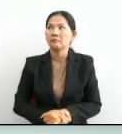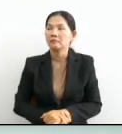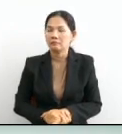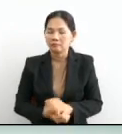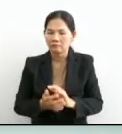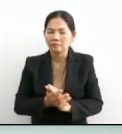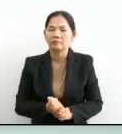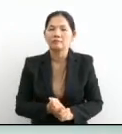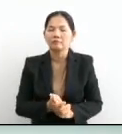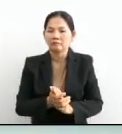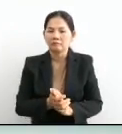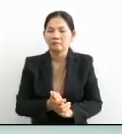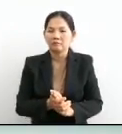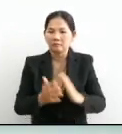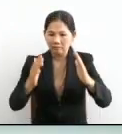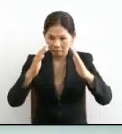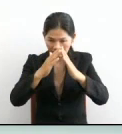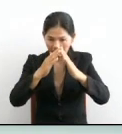không rộn chá